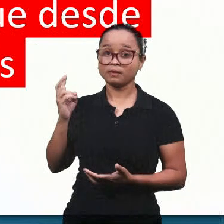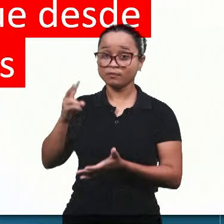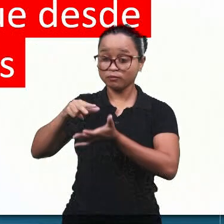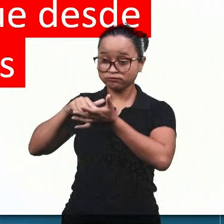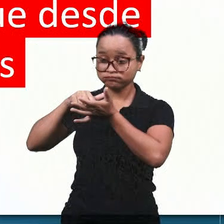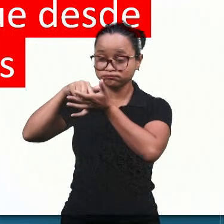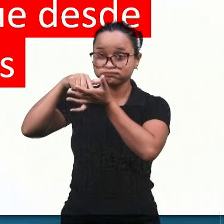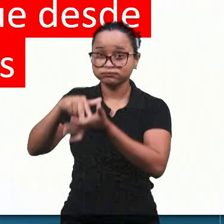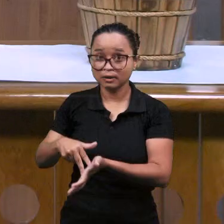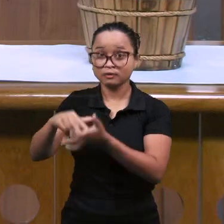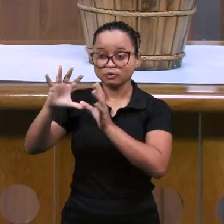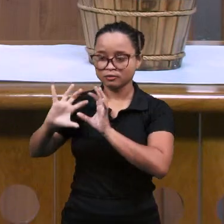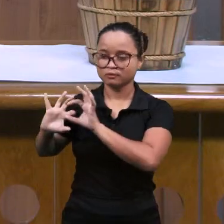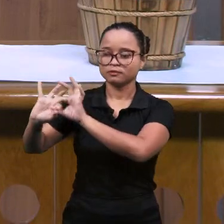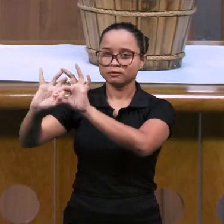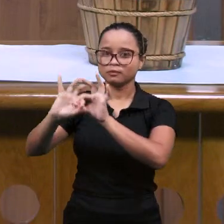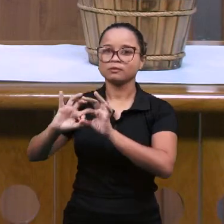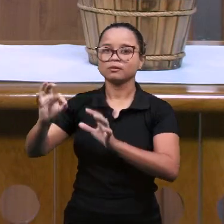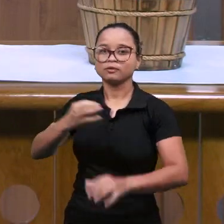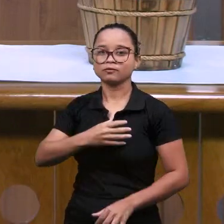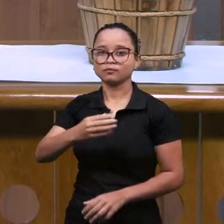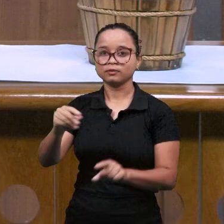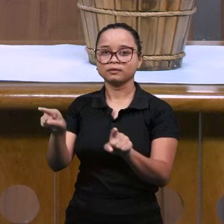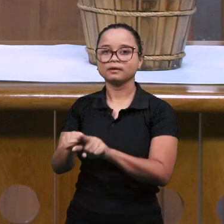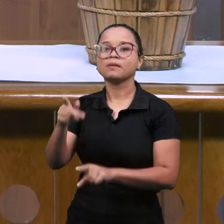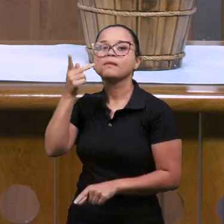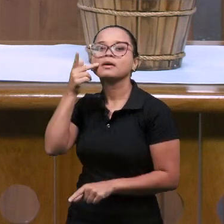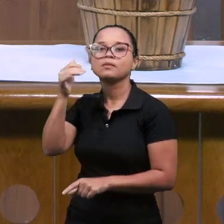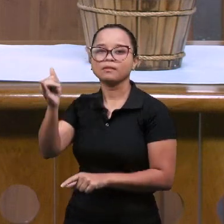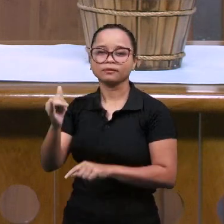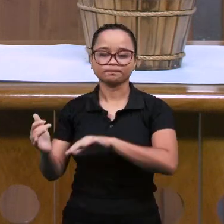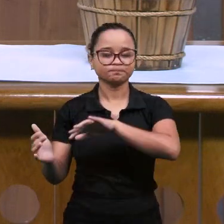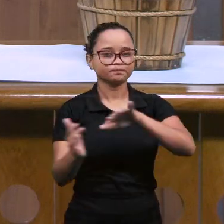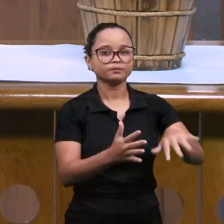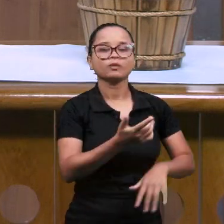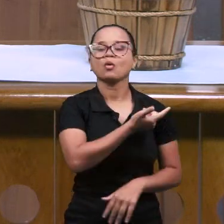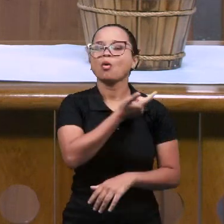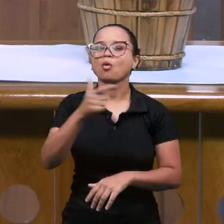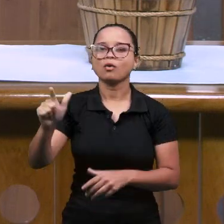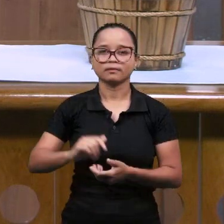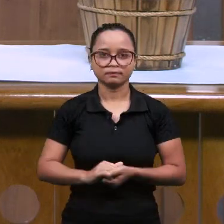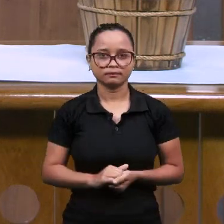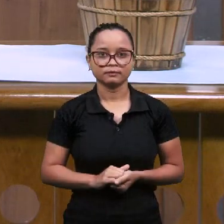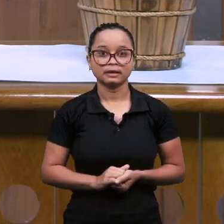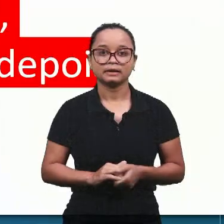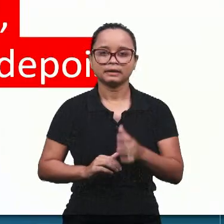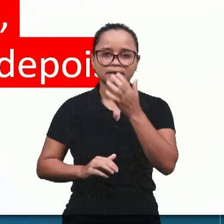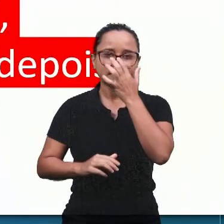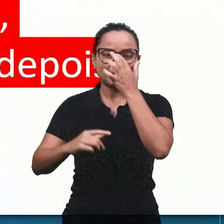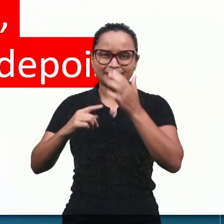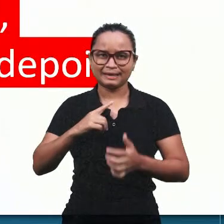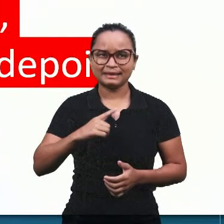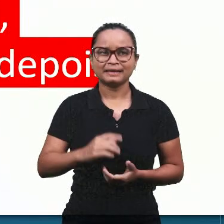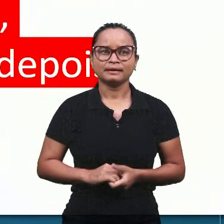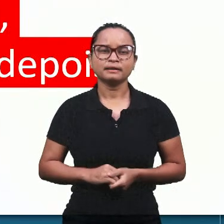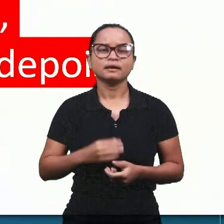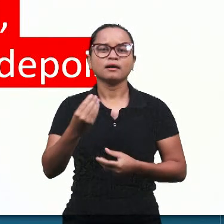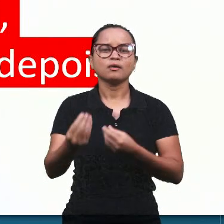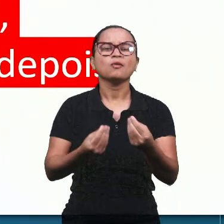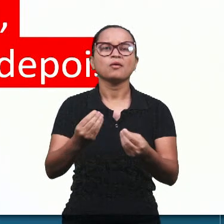entendu, aussi vous allez rester dans le Fils et dans le Père. Le prochain. Il existe une sortie pour ceux